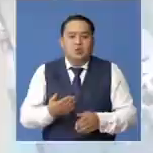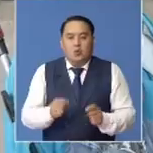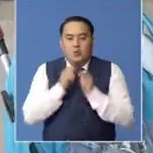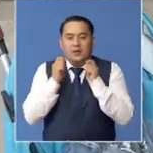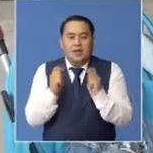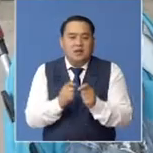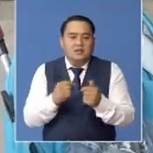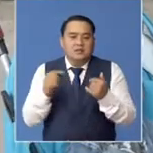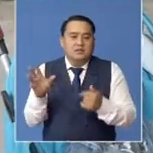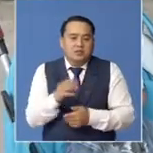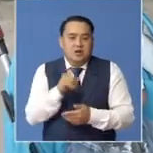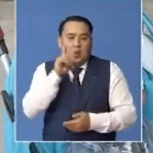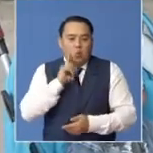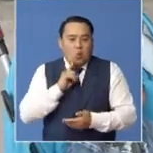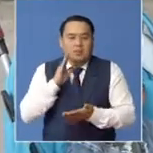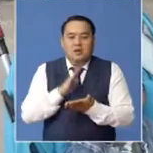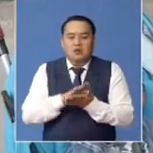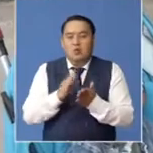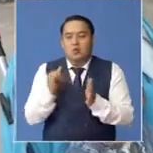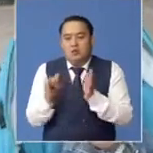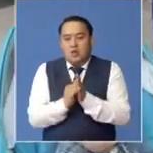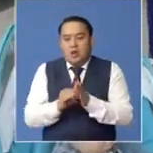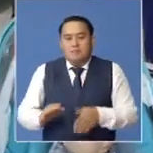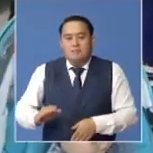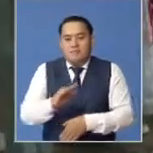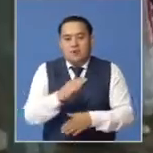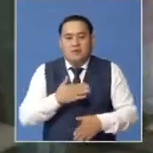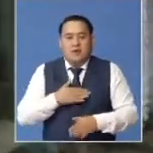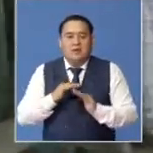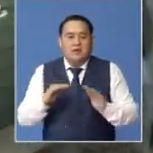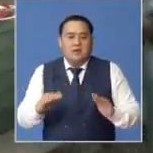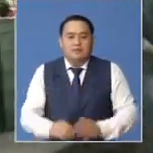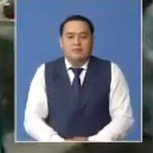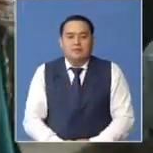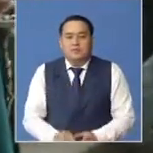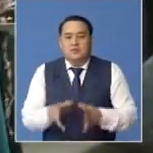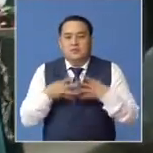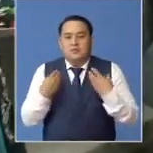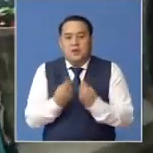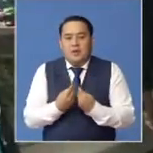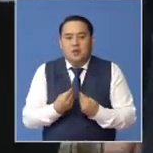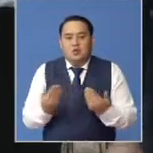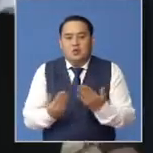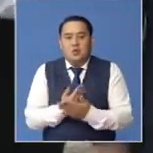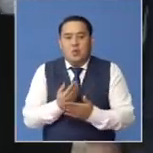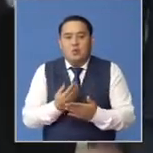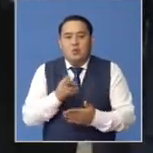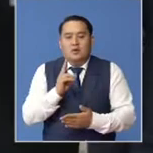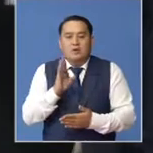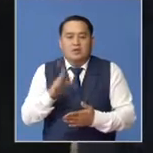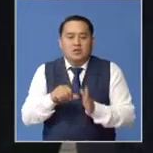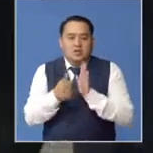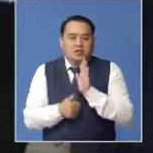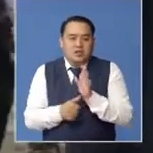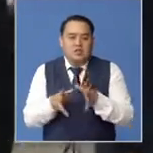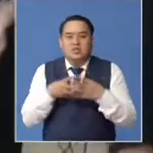подарок. Здесь есть все удобства. Даже установили пандус для моих детей. Наряду с семьей Нурмахановых новоселами стали еще 16